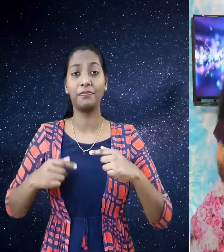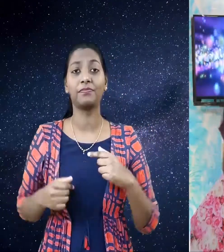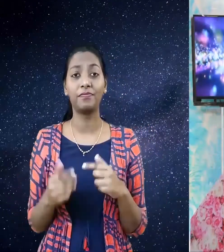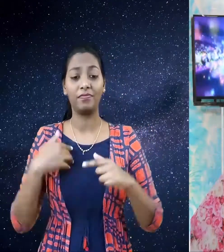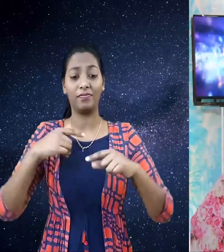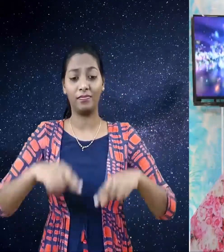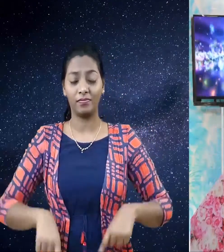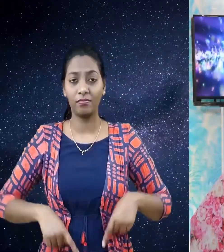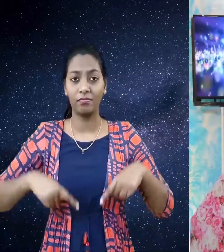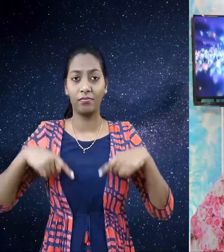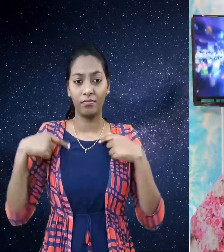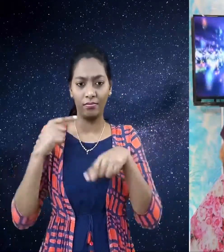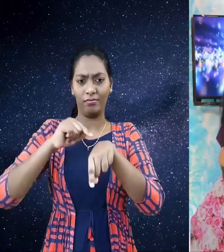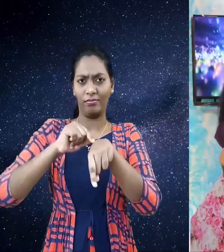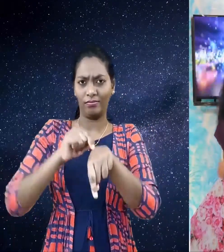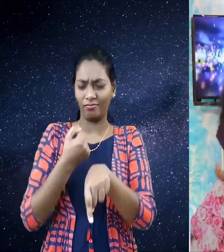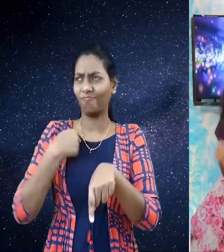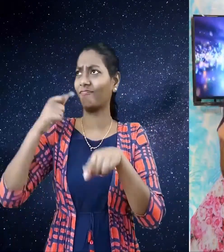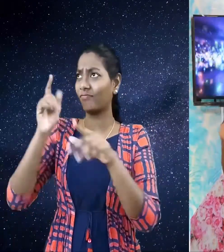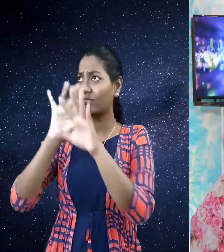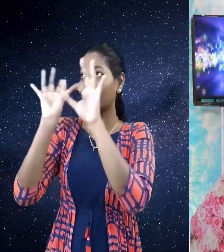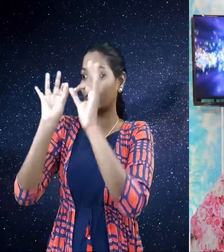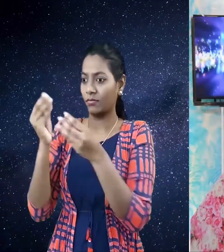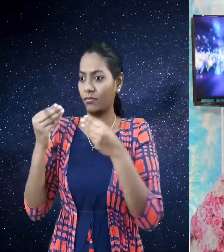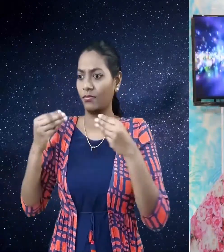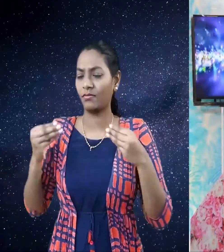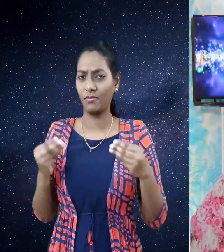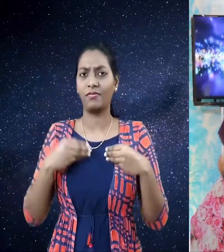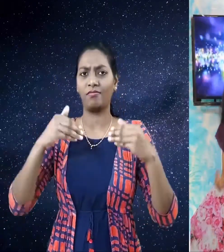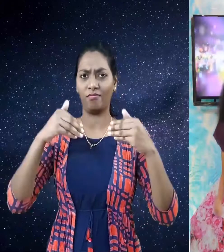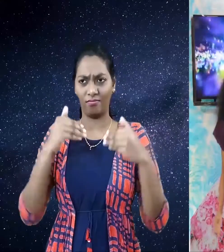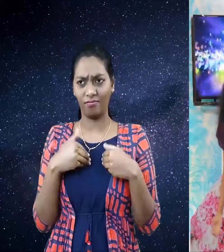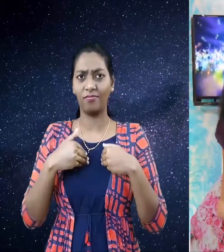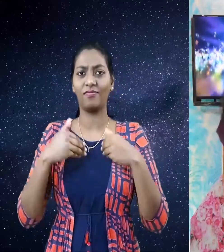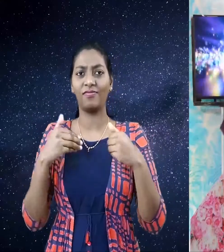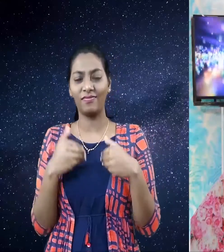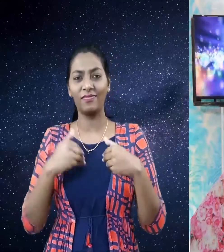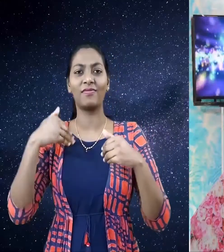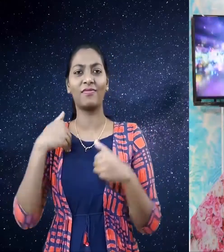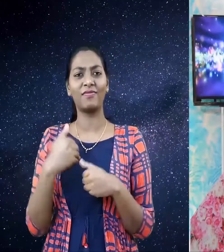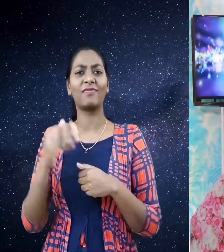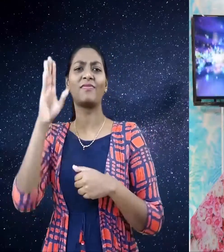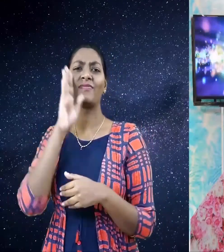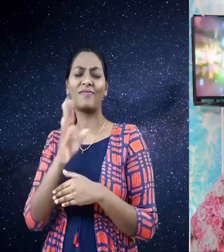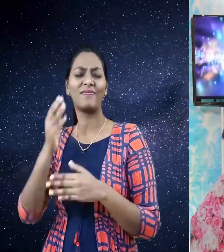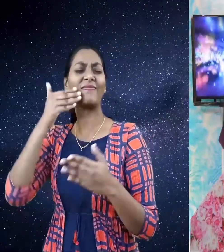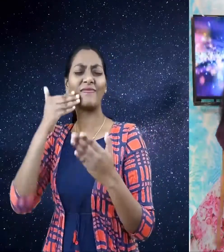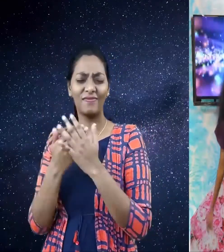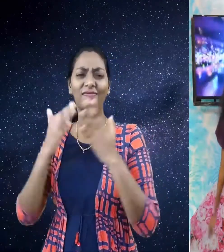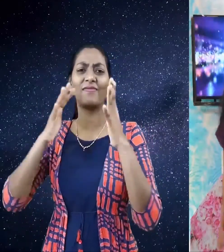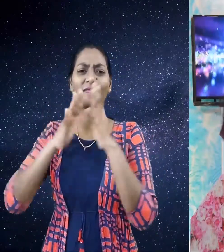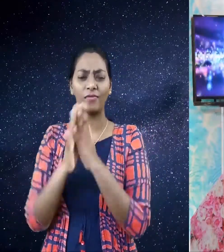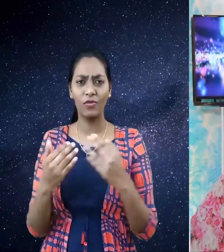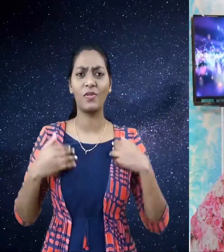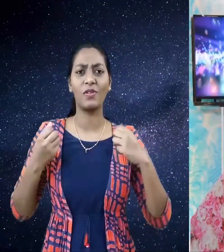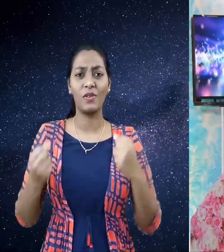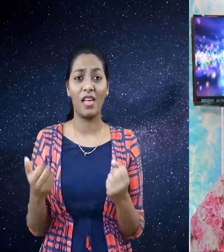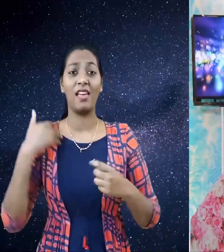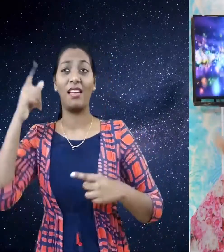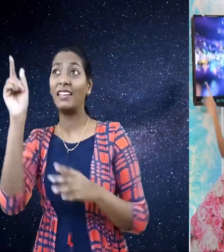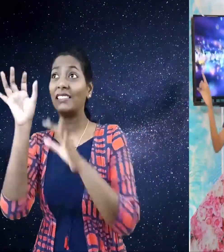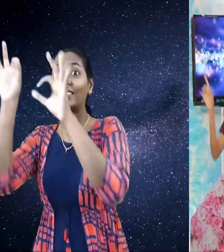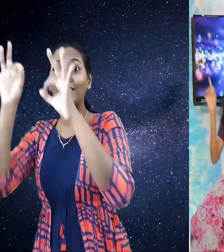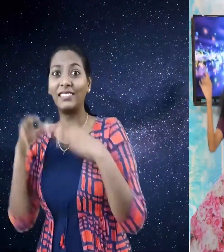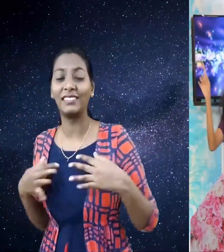जीवन की आवश्यकता उसने पूरी की है और मैं जानता हूँ मैं कौन. मैं तो पूछो